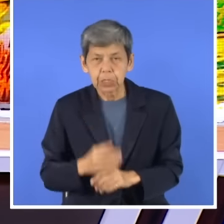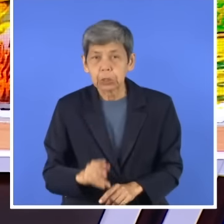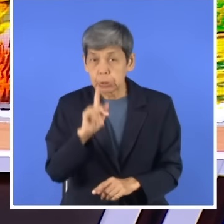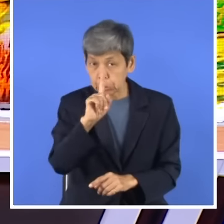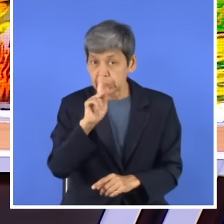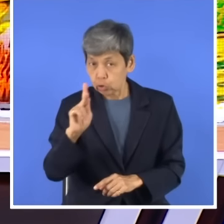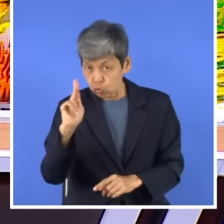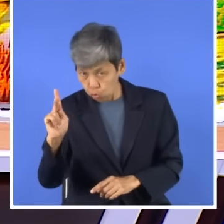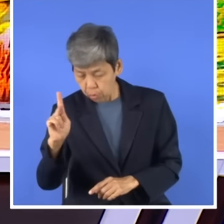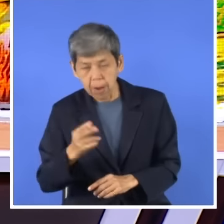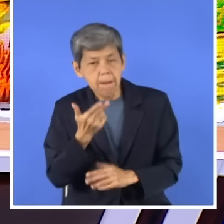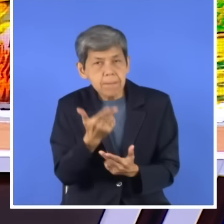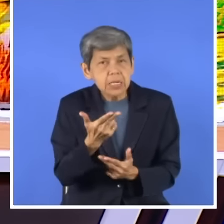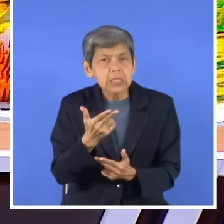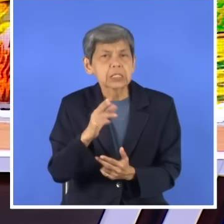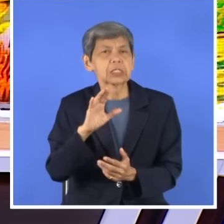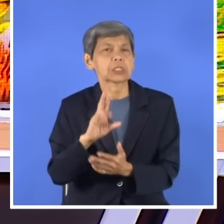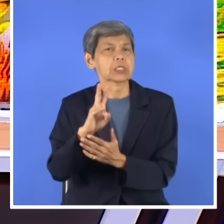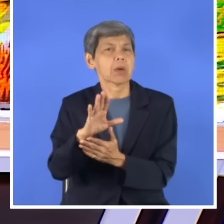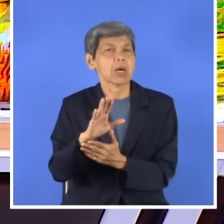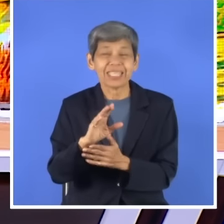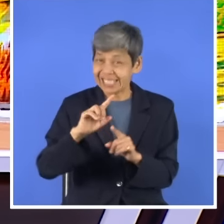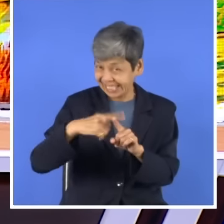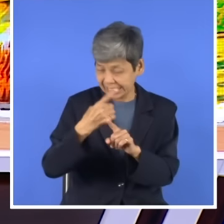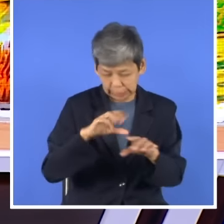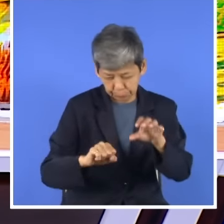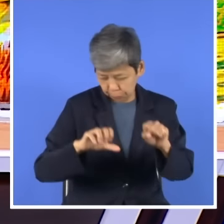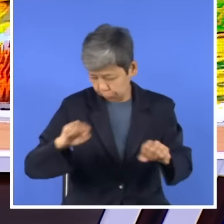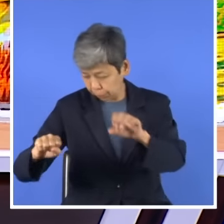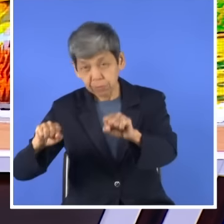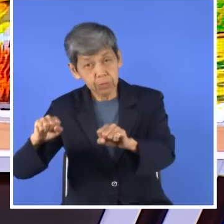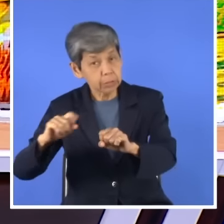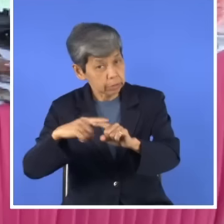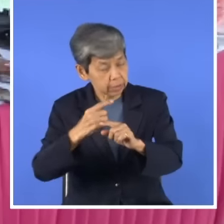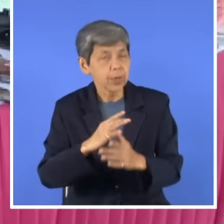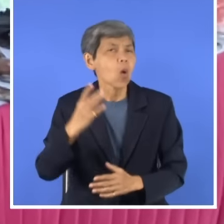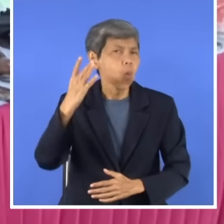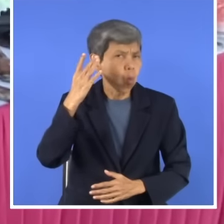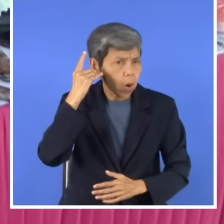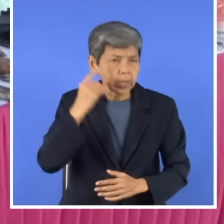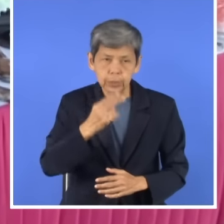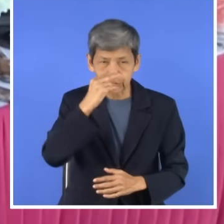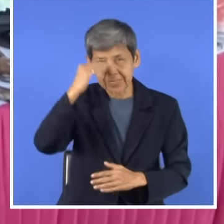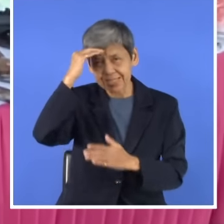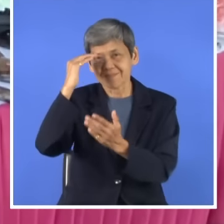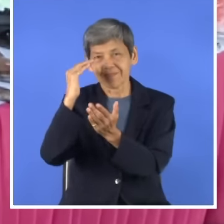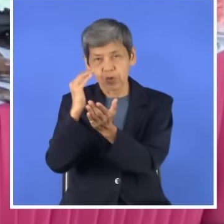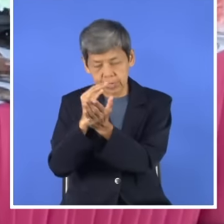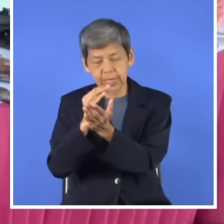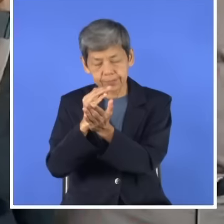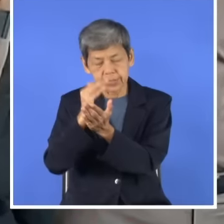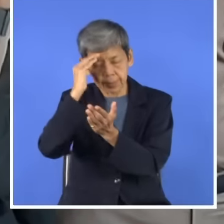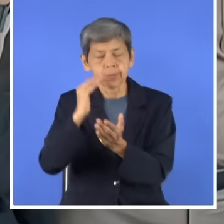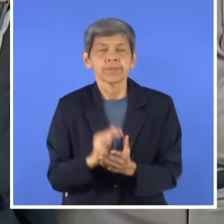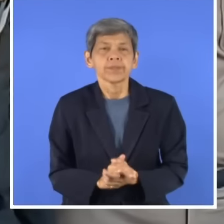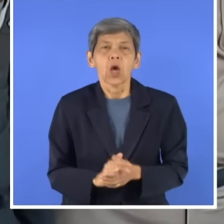กว่าๆแล้วก็ปืน75กระบอกแค่เดือนเดียวนะที่เขาไปกวาดล้างเมื่อวานนี้นะครับเนี่ยพลตบตรีสรัญญูชำนาญรา